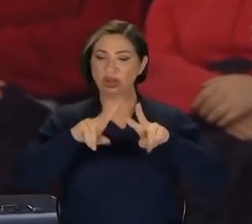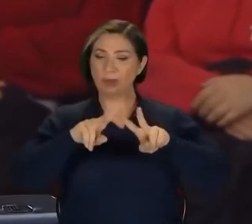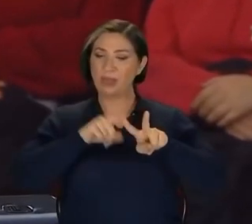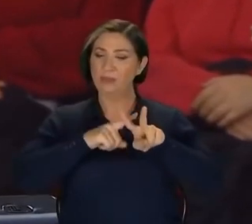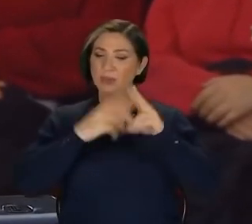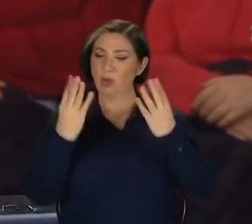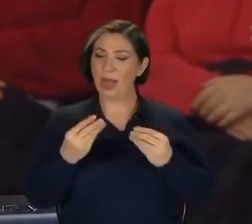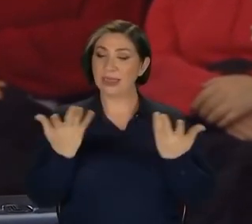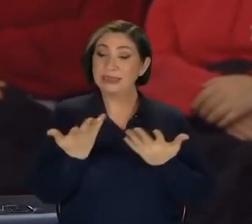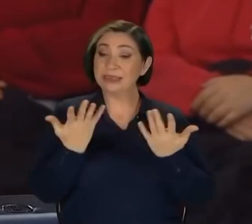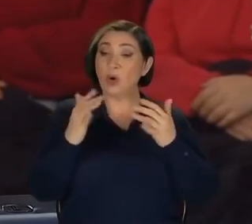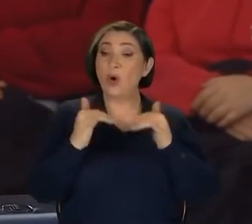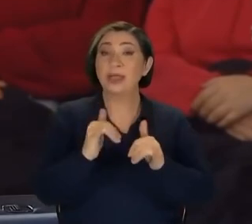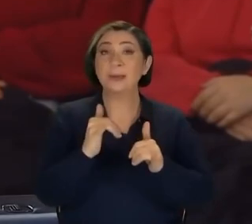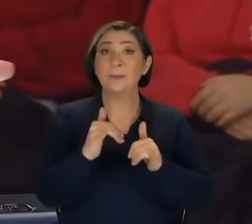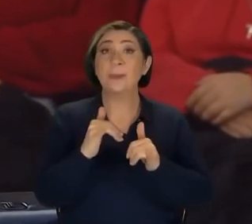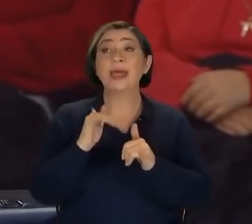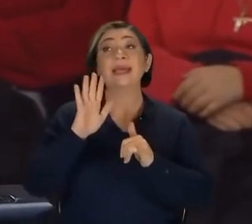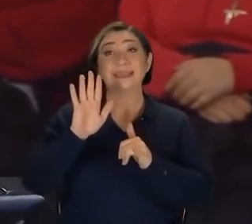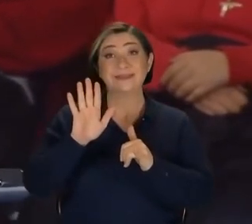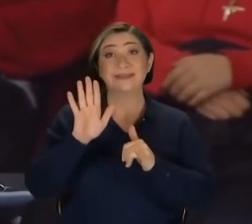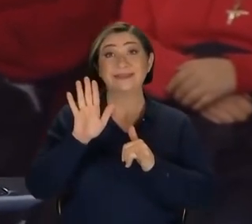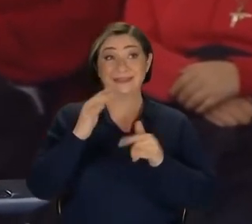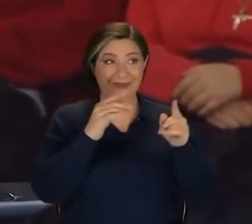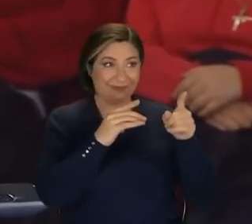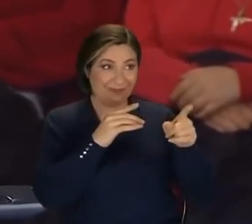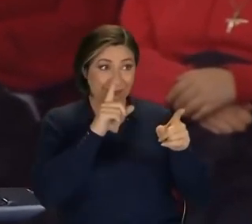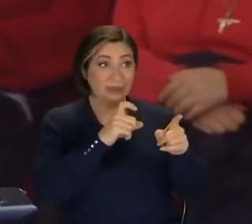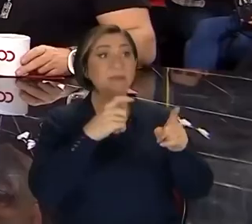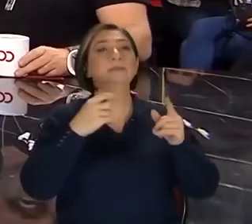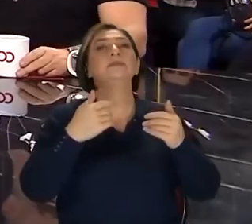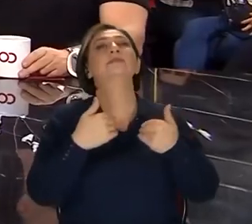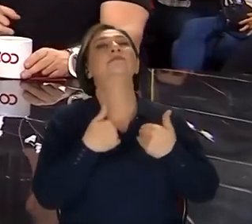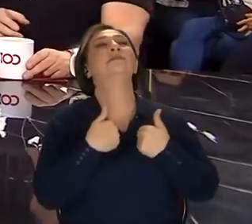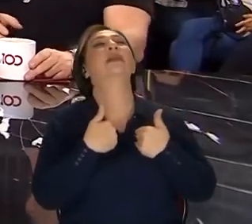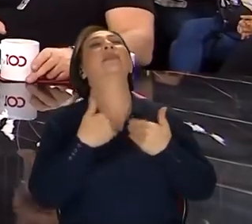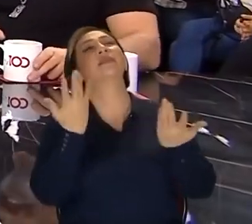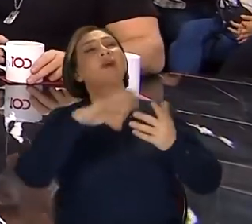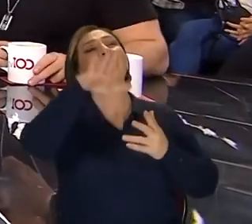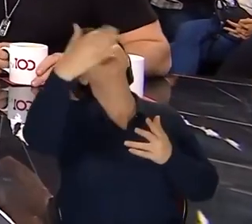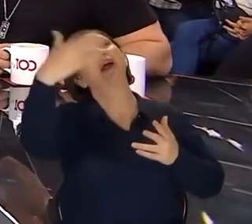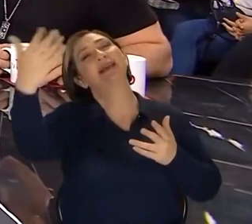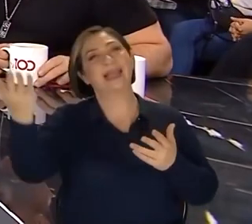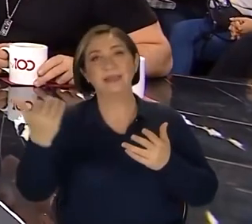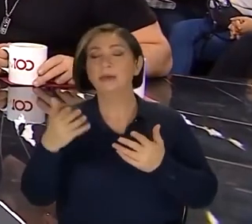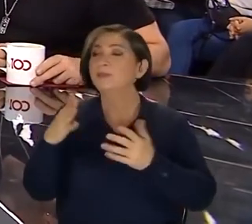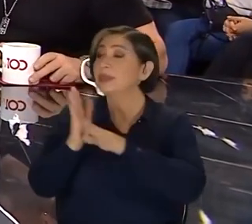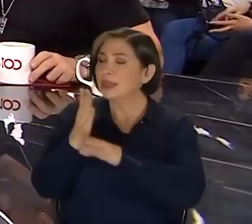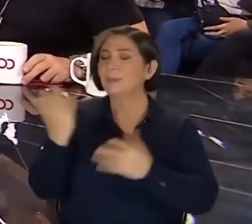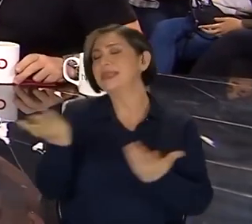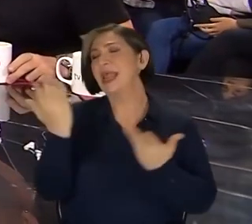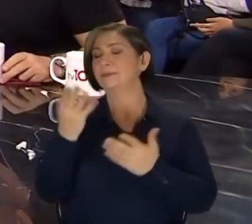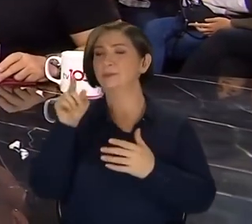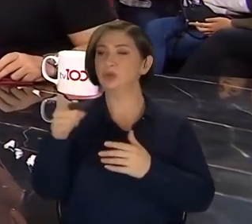olarak nasıl oynadım? Bir şey söyleyeyim. Ha şimdi bak. Şimdi senden şöyle... mi? Senden tabii isterim. Hayır ben. Ya benden ya da başkalarından. Yani çünkü